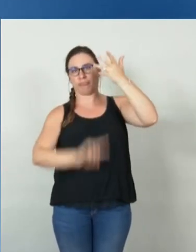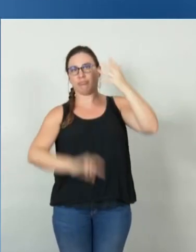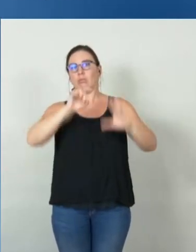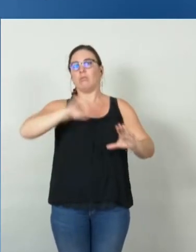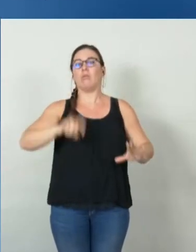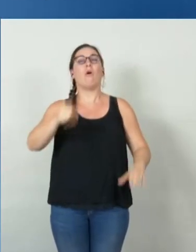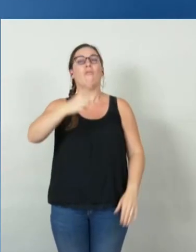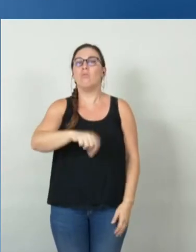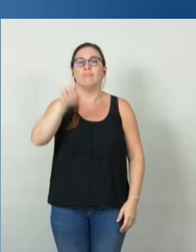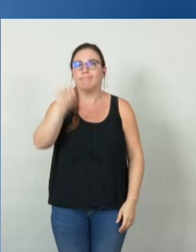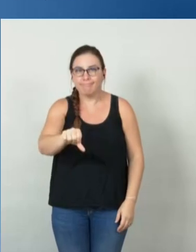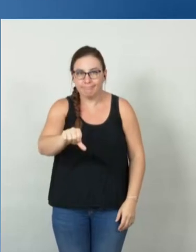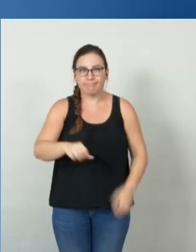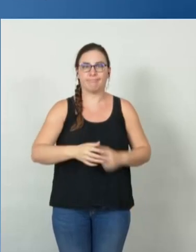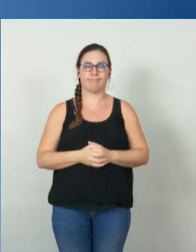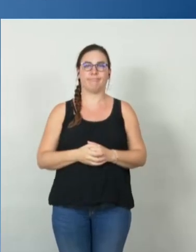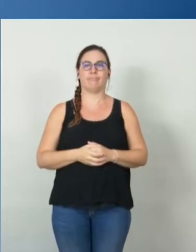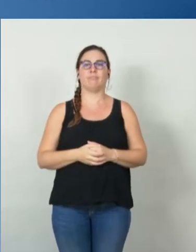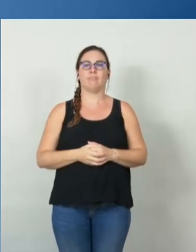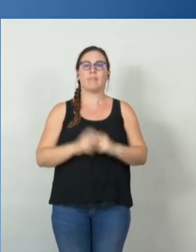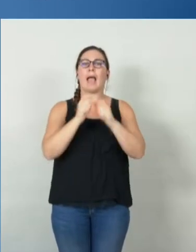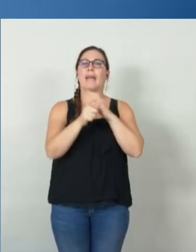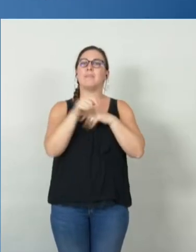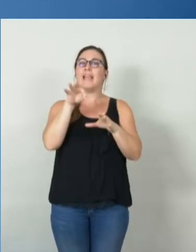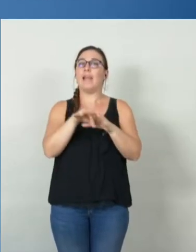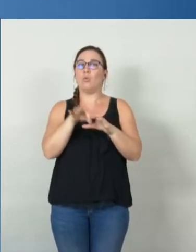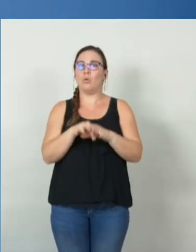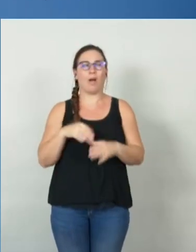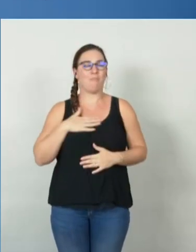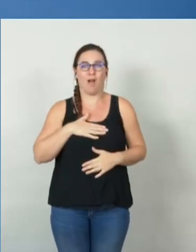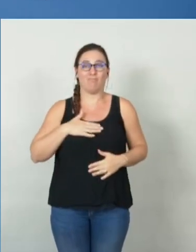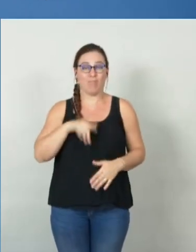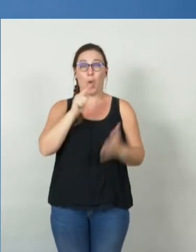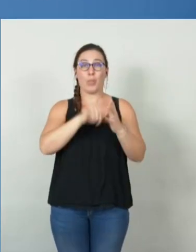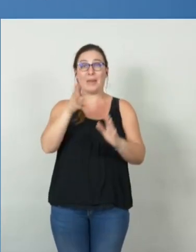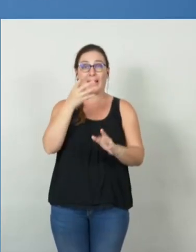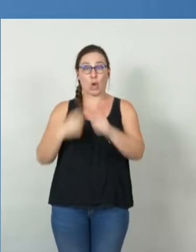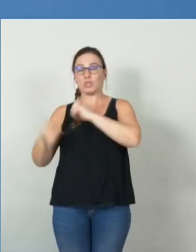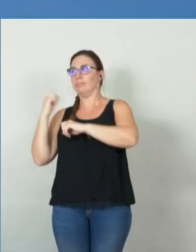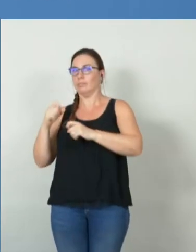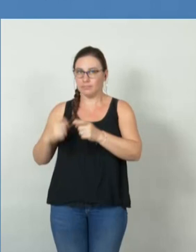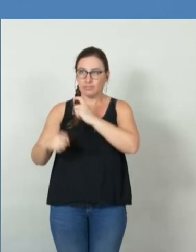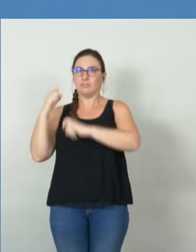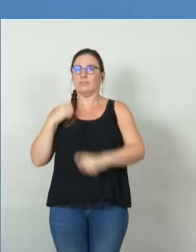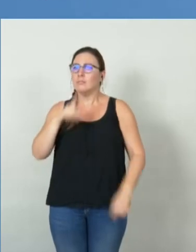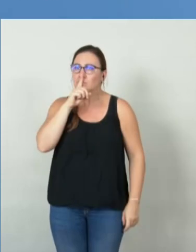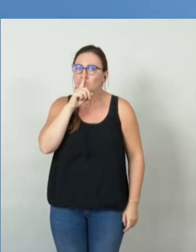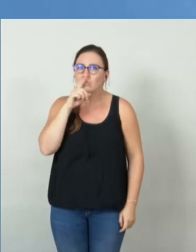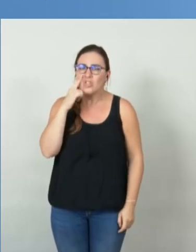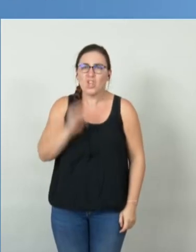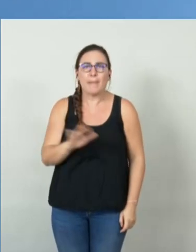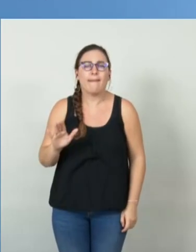mauvais deuxième point sur les indemnités d'élus alors moi j'aime beaucoup quand vous me ramenez chaque fois à en 2014 je n'ai jamais parlé de 2014 et j'ai plutôt